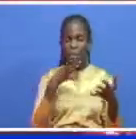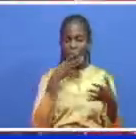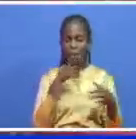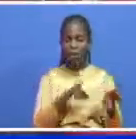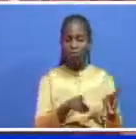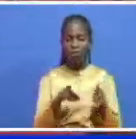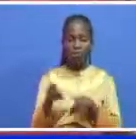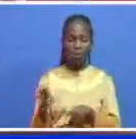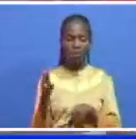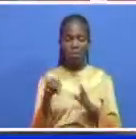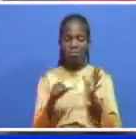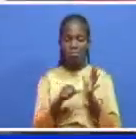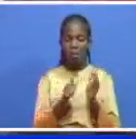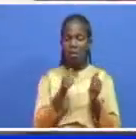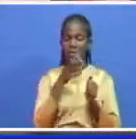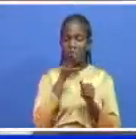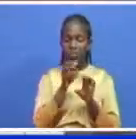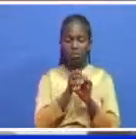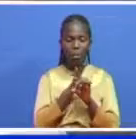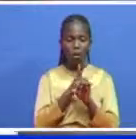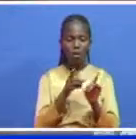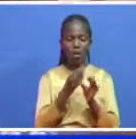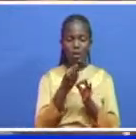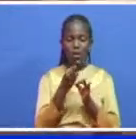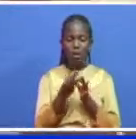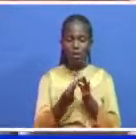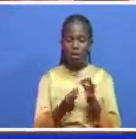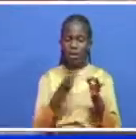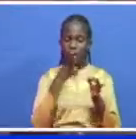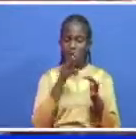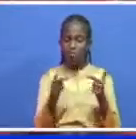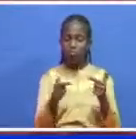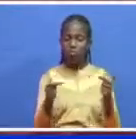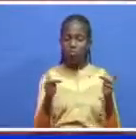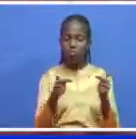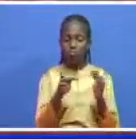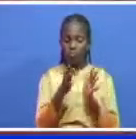mwoma ina dhinongi na ke ndia dhuwa kavikia uthi uwa vukanu na metalatala ya